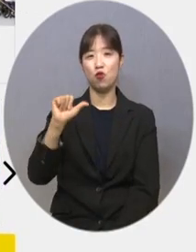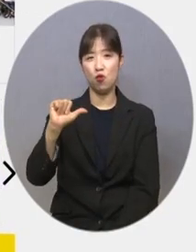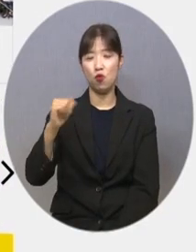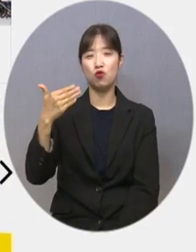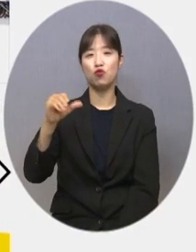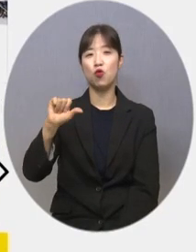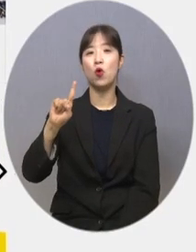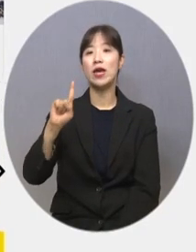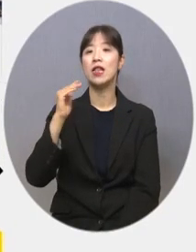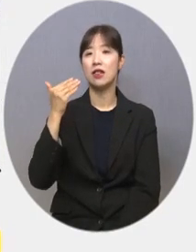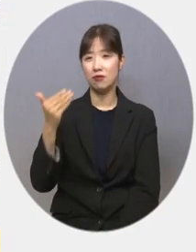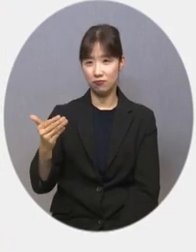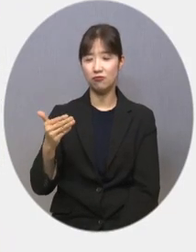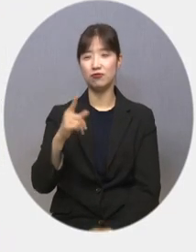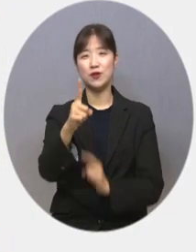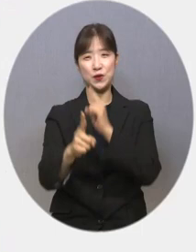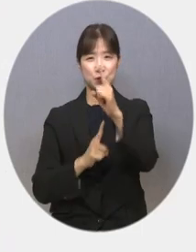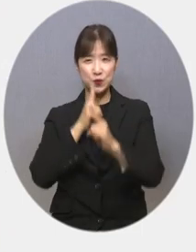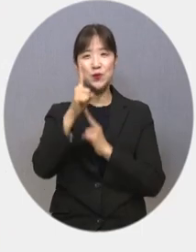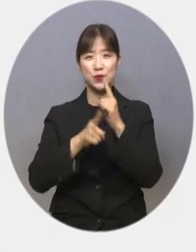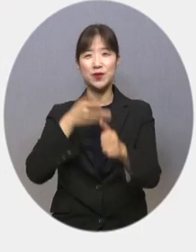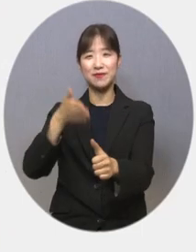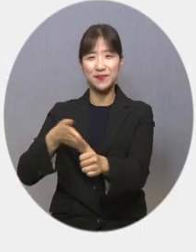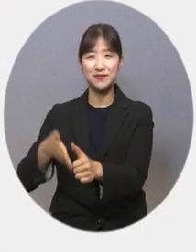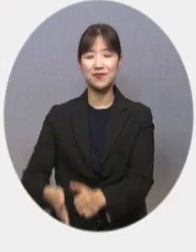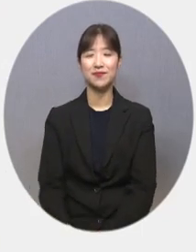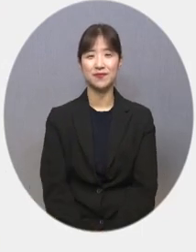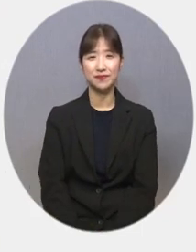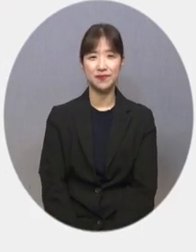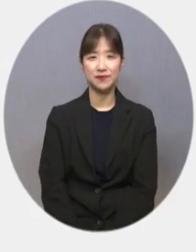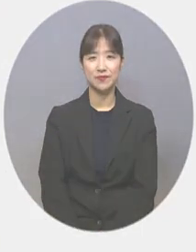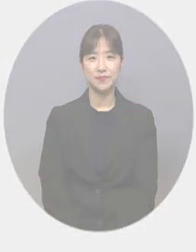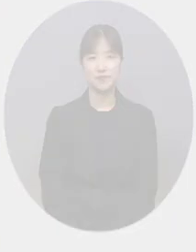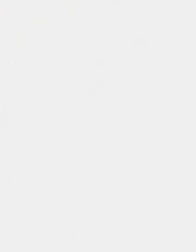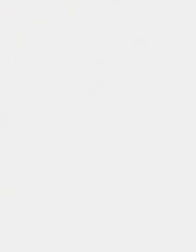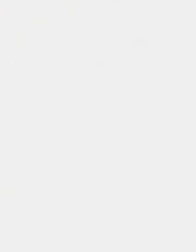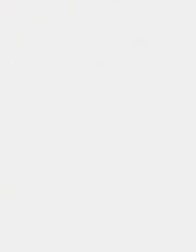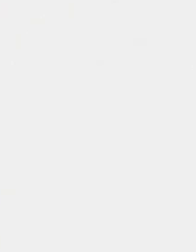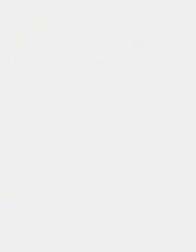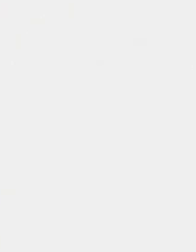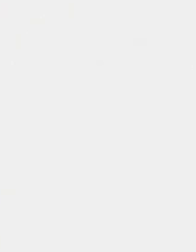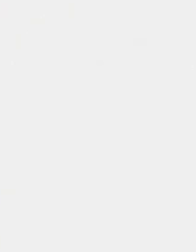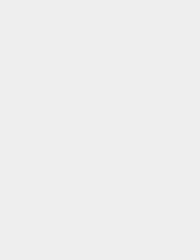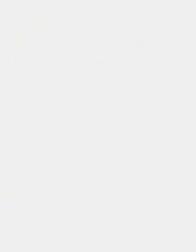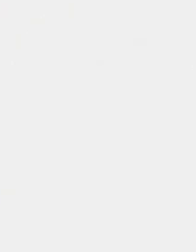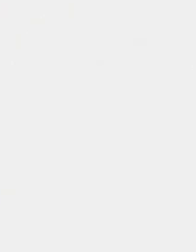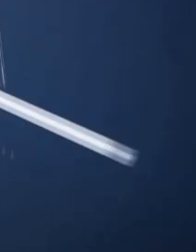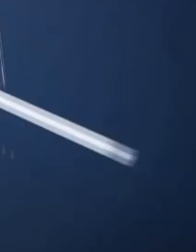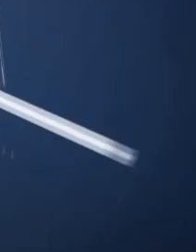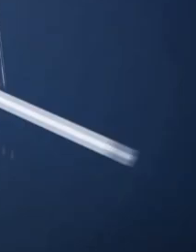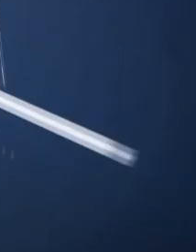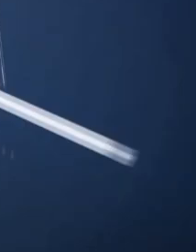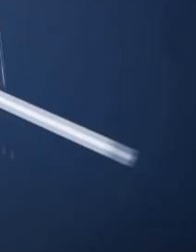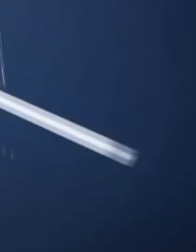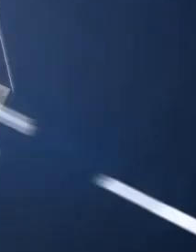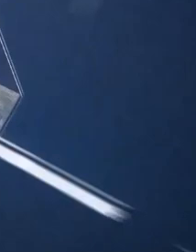전화번호 02-2655-9519로 많은 제보 바랍니다.